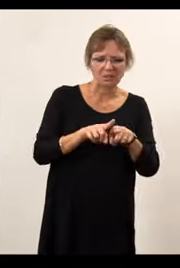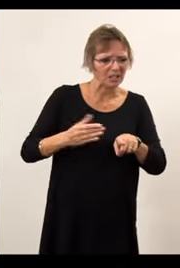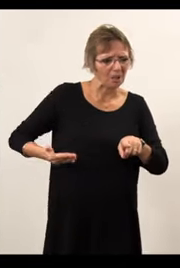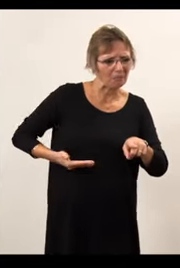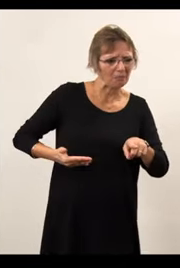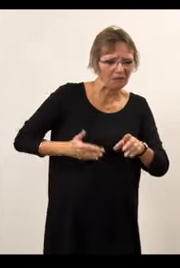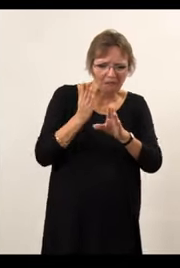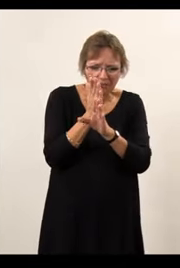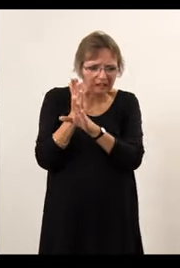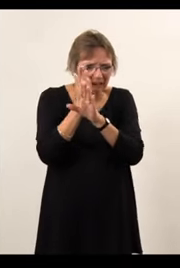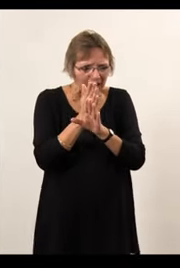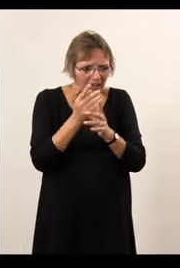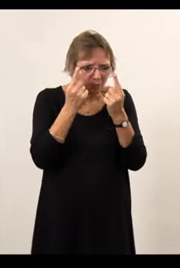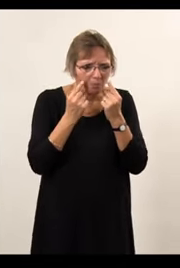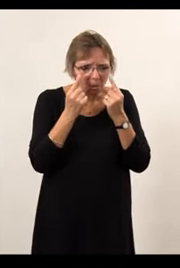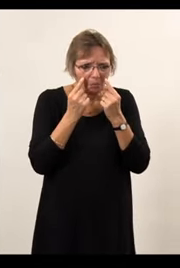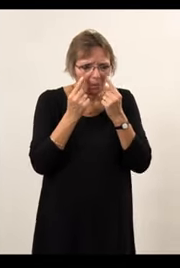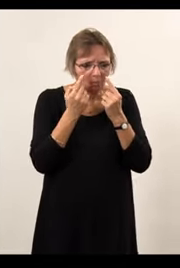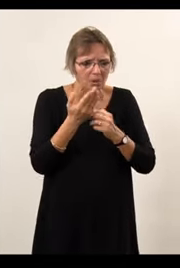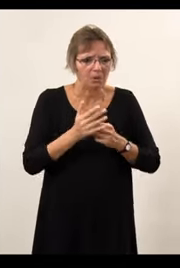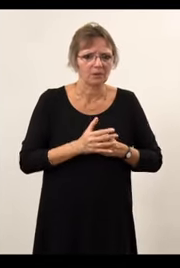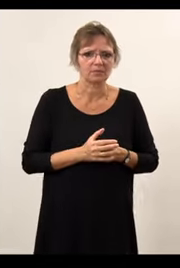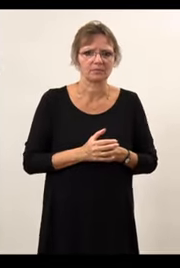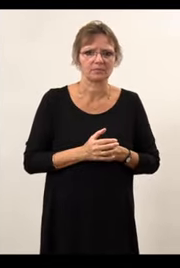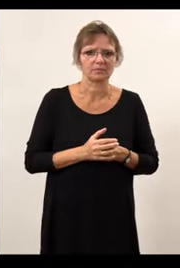Que maman, elle pleurait en cachette.